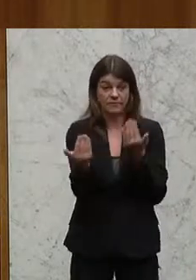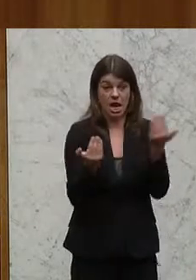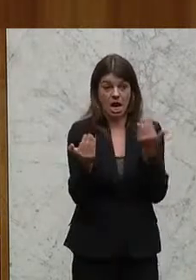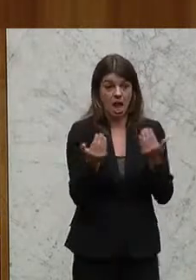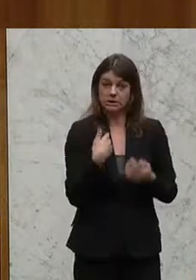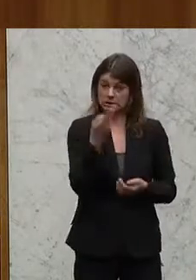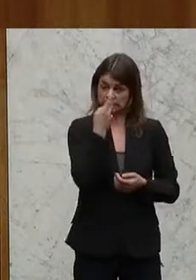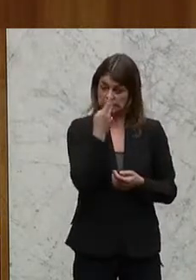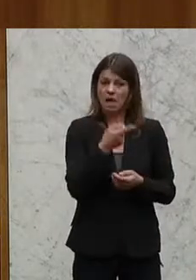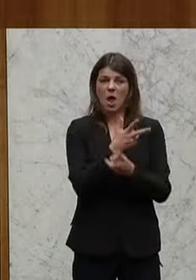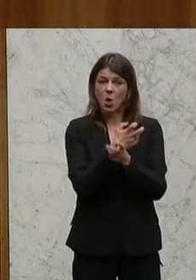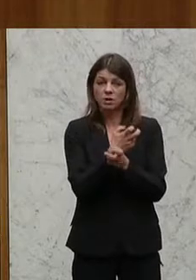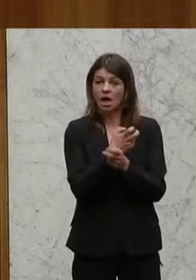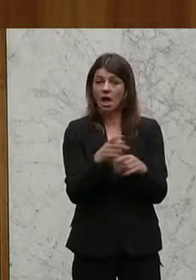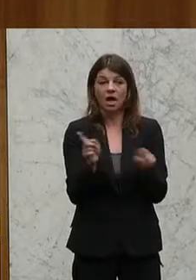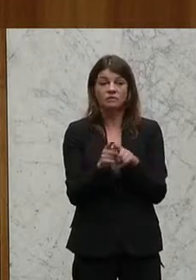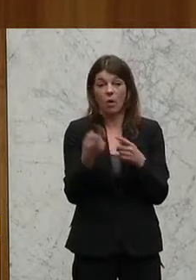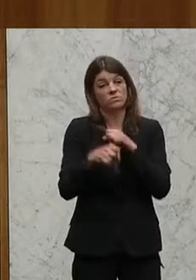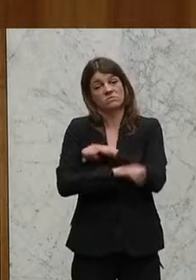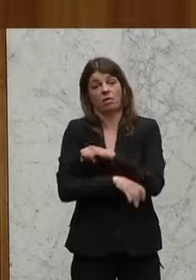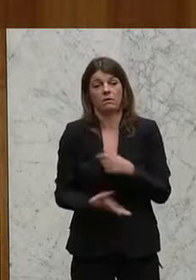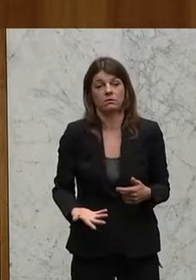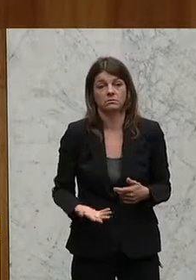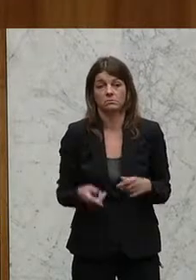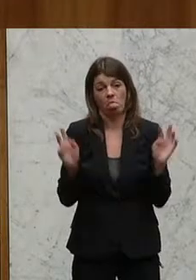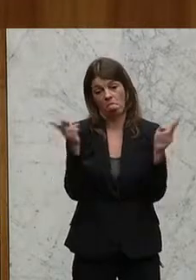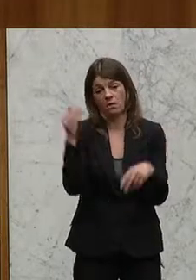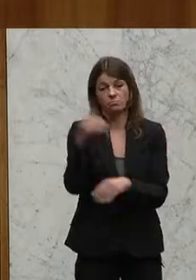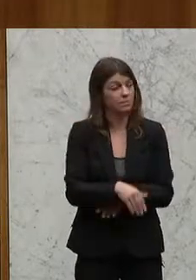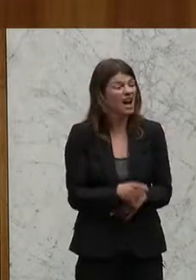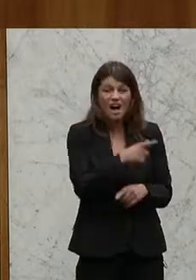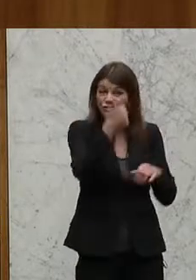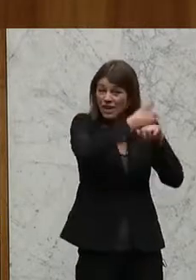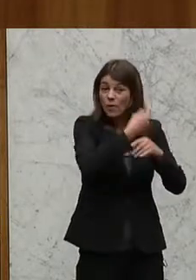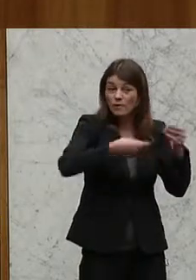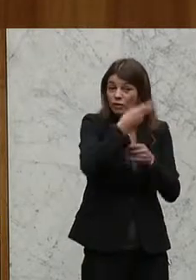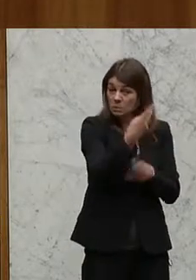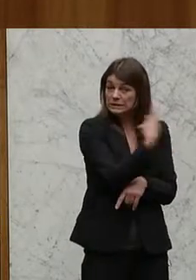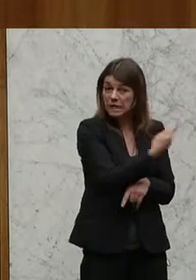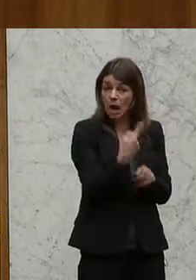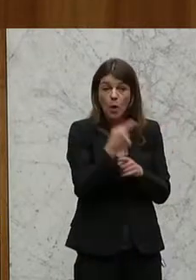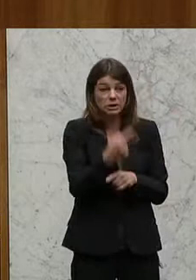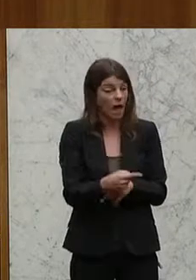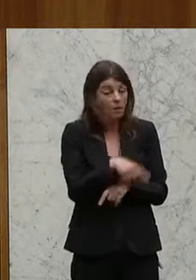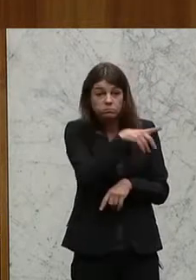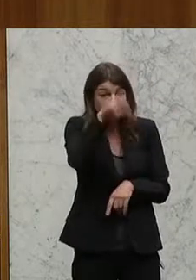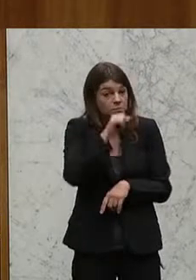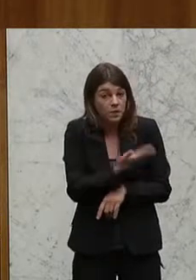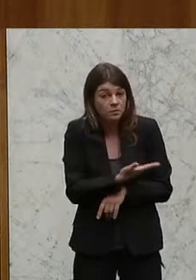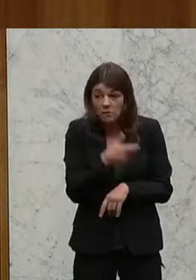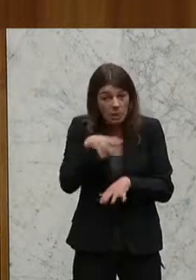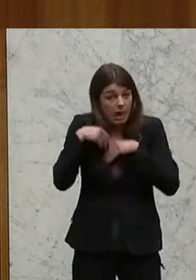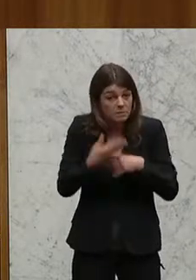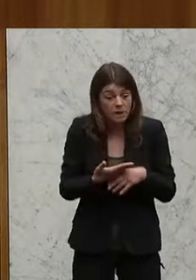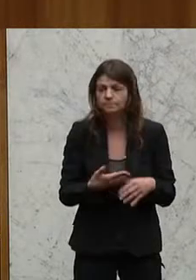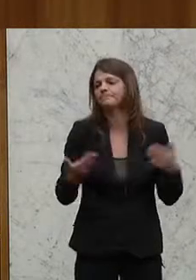dass Österreich absandelt, so wie das Ihr Chef bei der Wirtschaftskammer immer wieder sagt. Und Sie anscheinend nicht zur Kenntnis nehmen wollen.